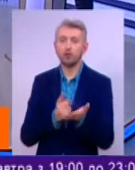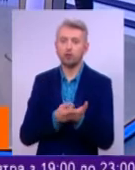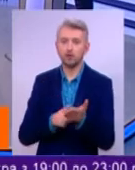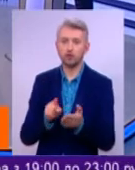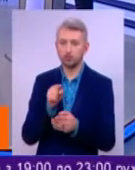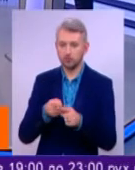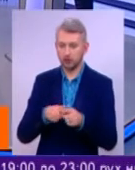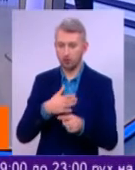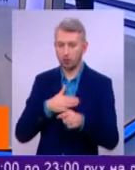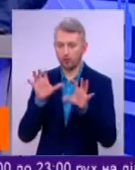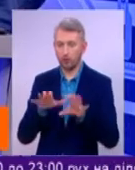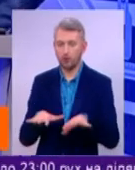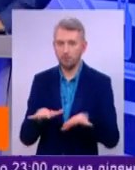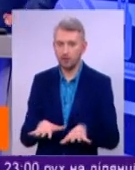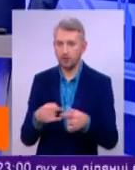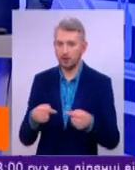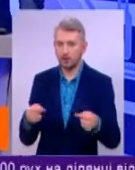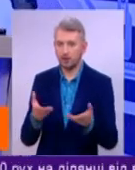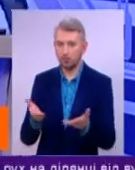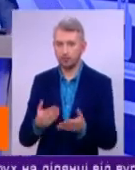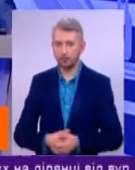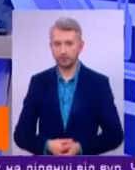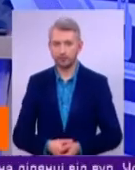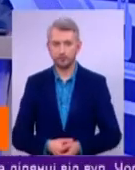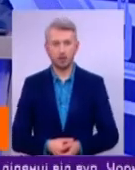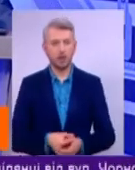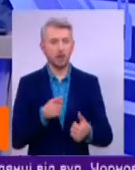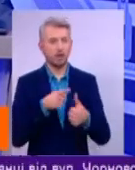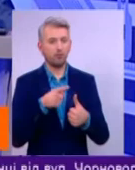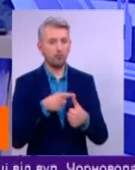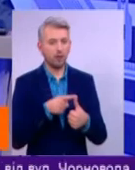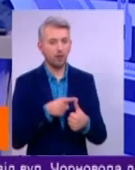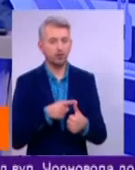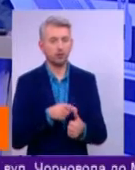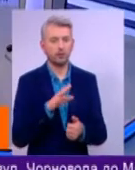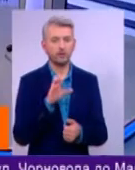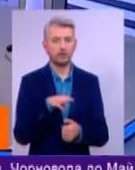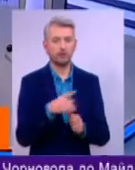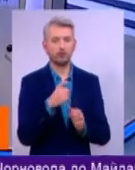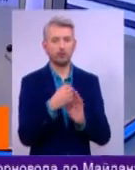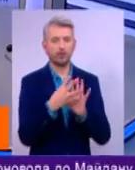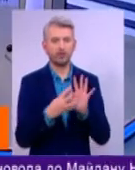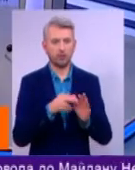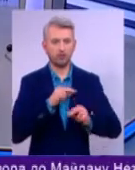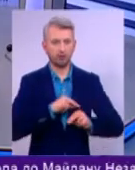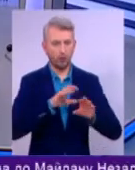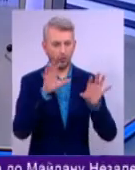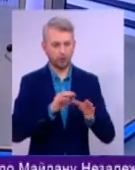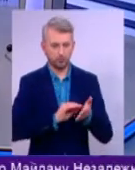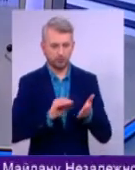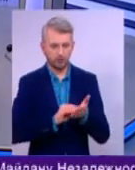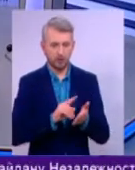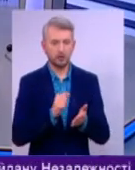що ось це моє законне місце і так далі. Прошу, будь ласка, пане Олексію. По-перше, в 119 статті Трудового кодексу визначено, що